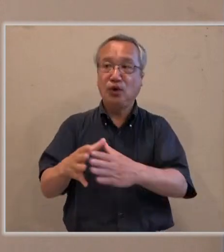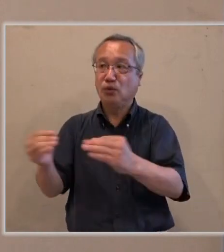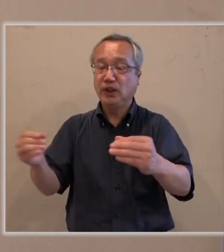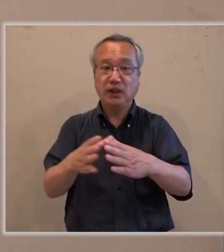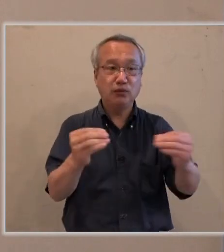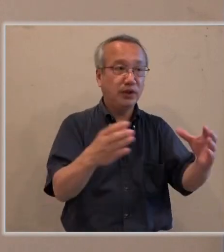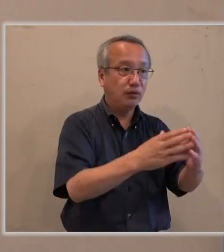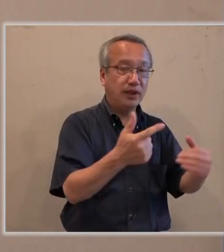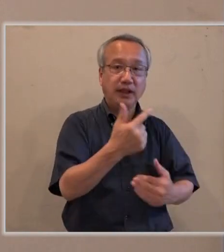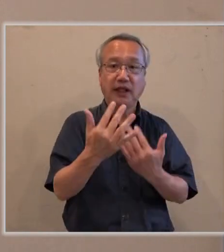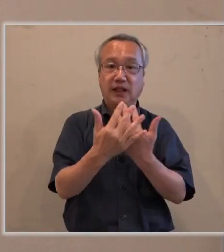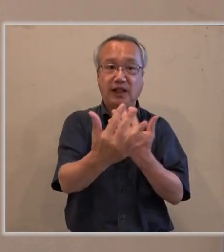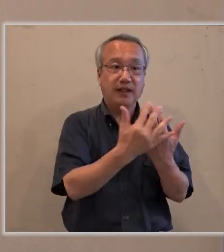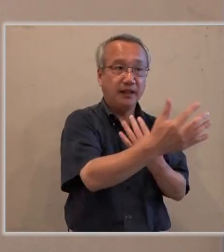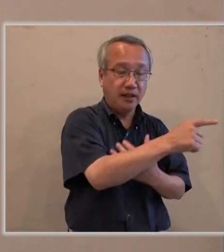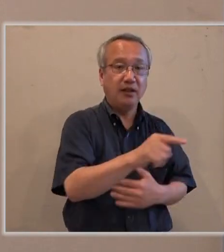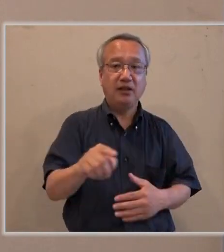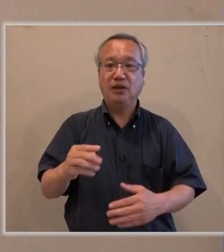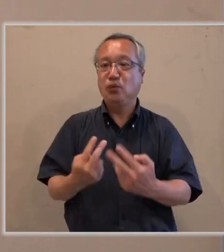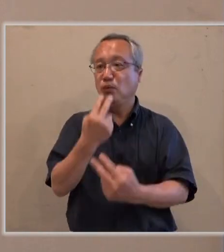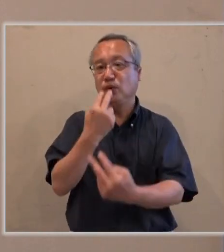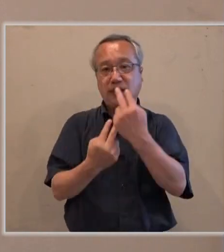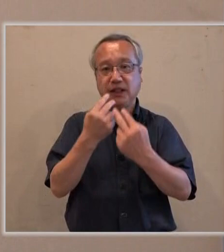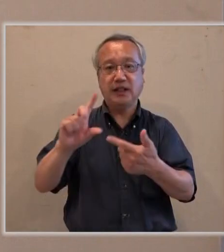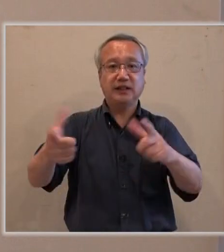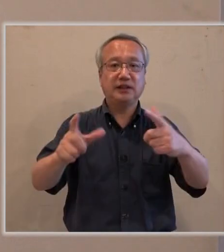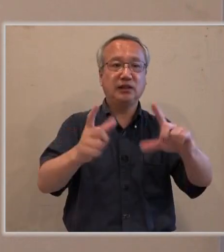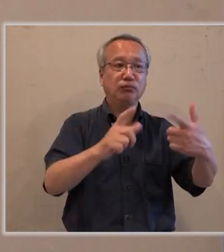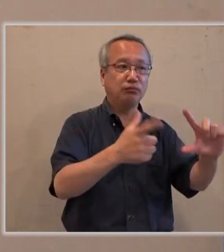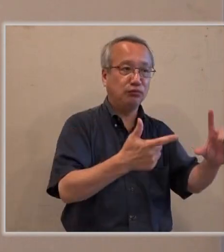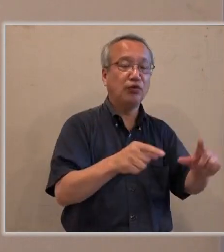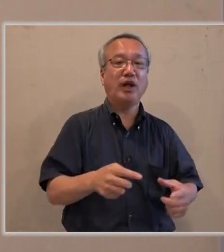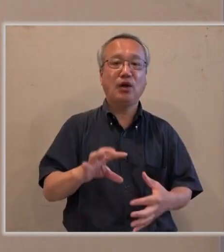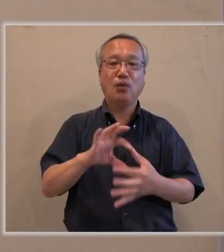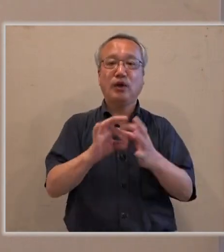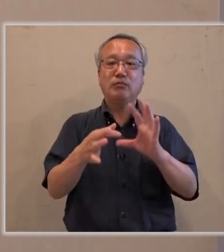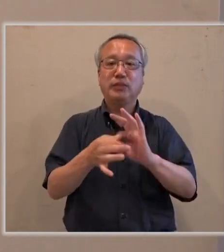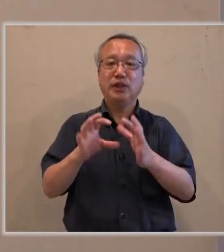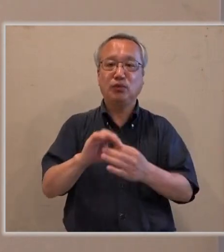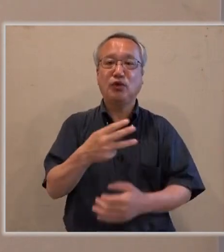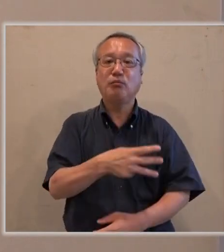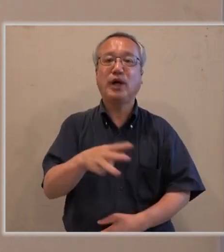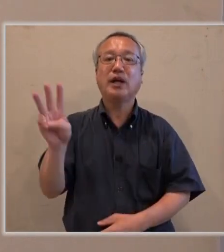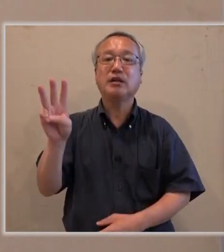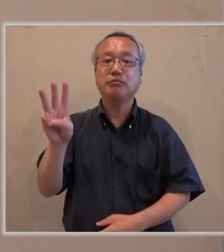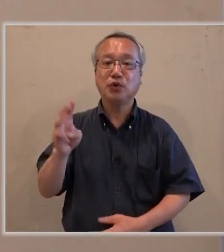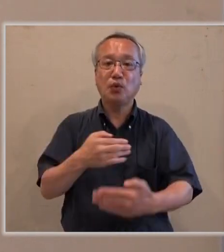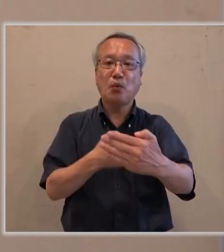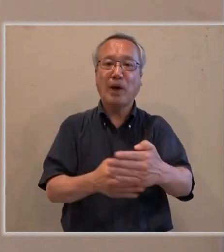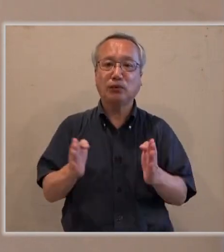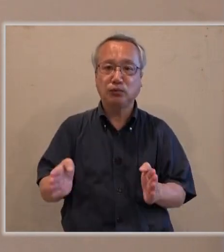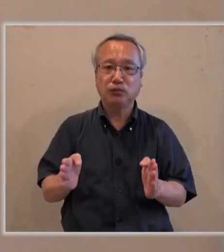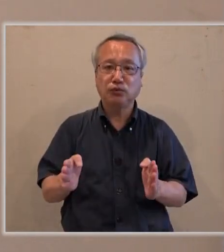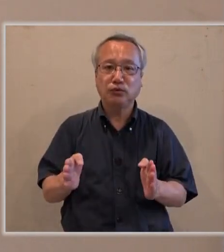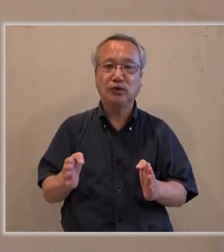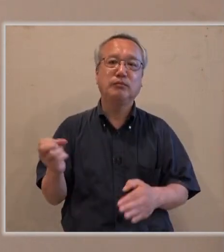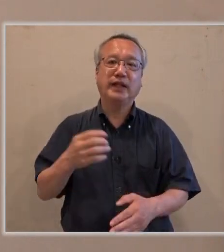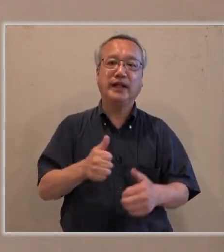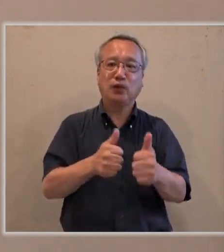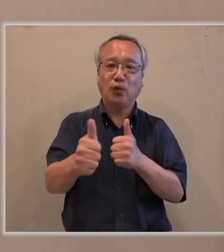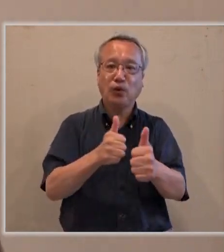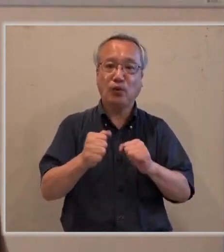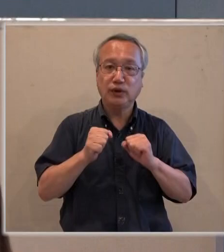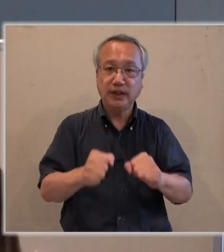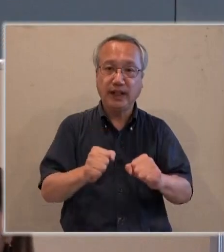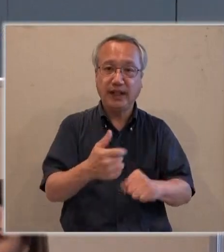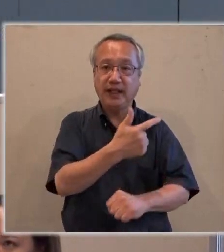とになんか違うんですよね、雰囲気が。それってオリンピック・パラリンピックの枠組み、まあ、競技をして